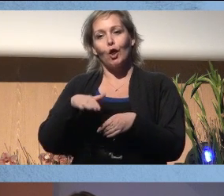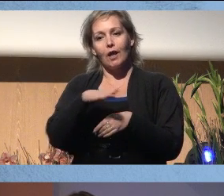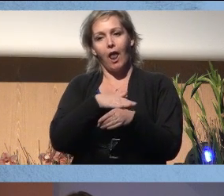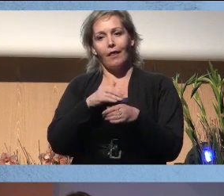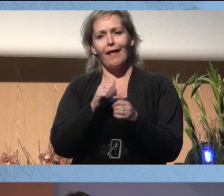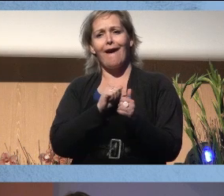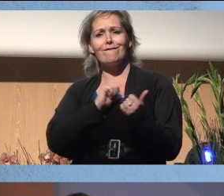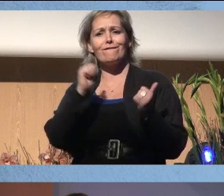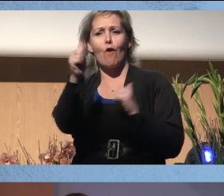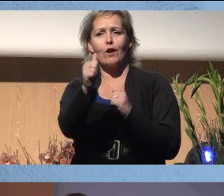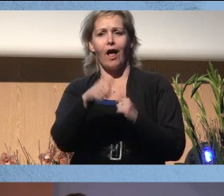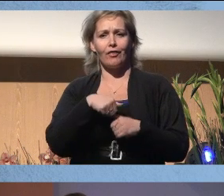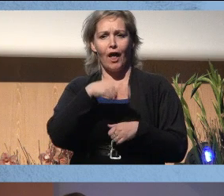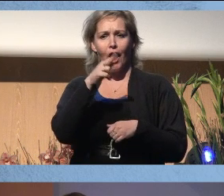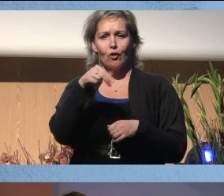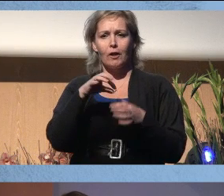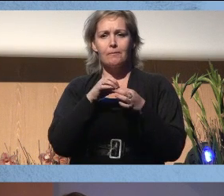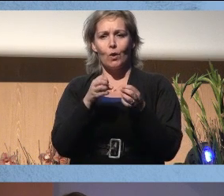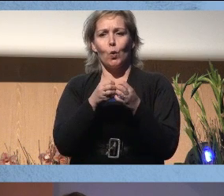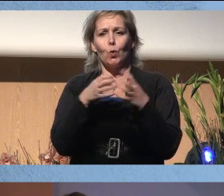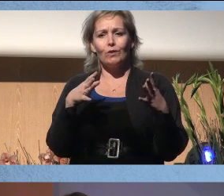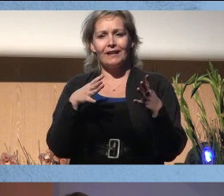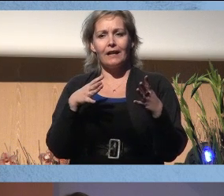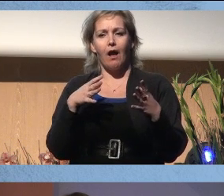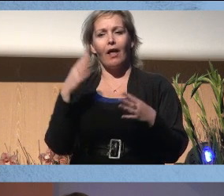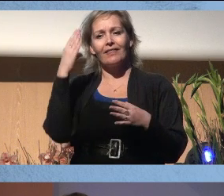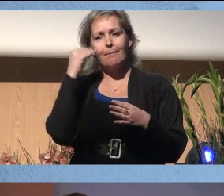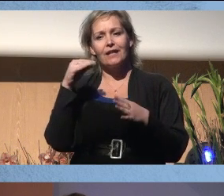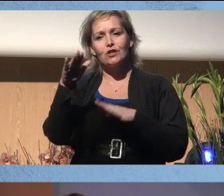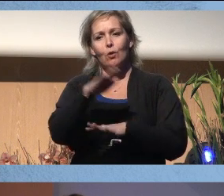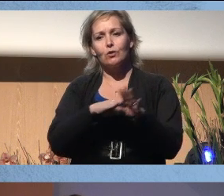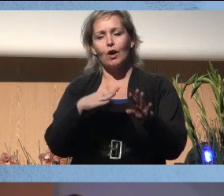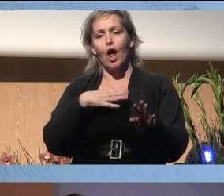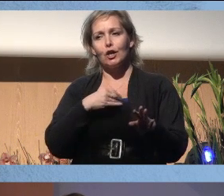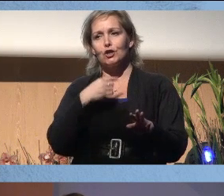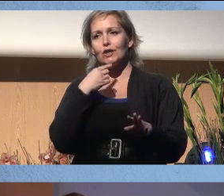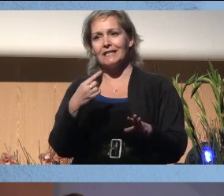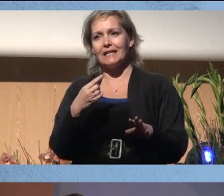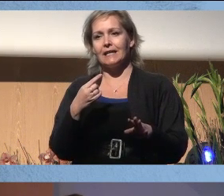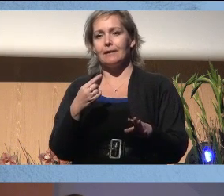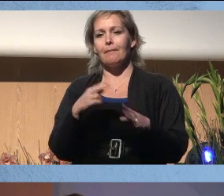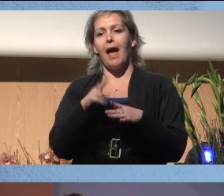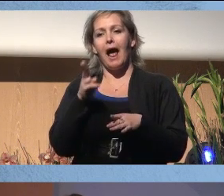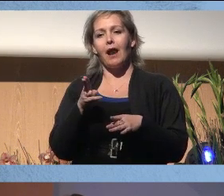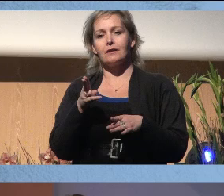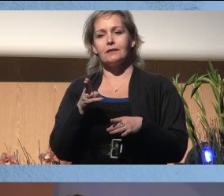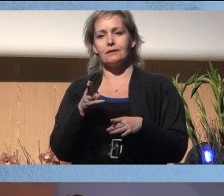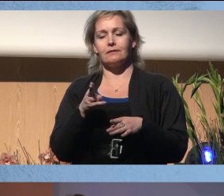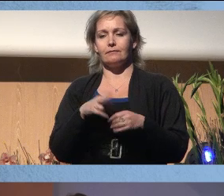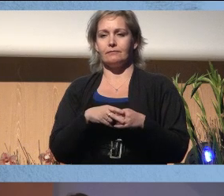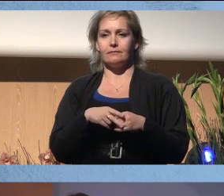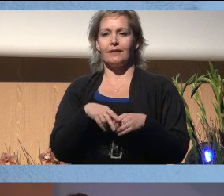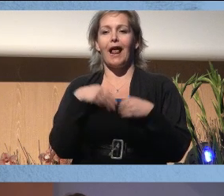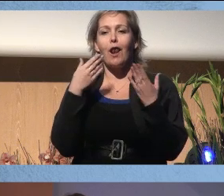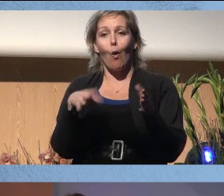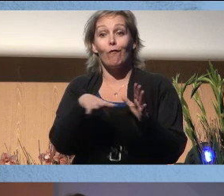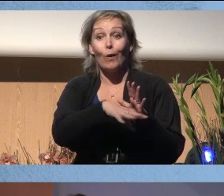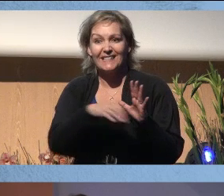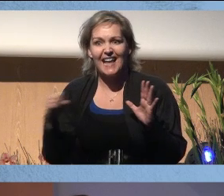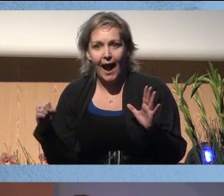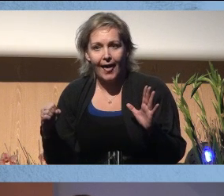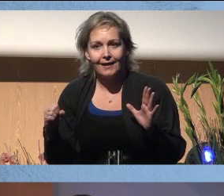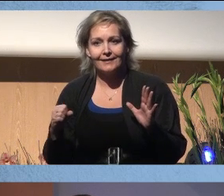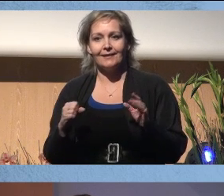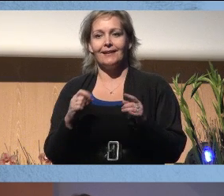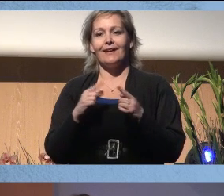langt foran Norge i utviklingen av demensomsorgen. Og jeg har lyst til å si med Erlandsen, det lov å stjæle.